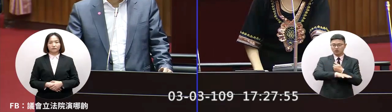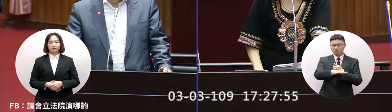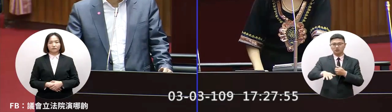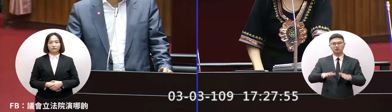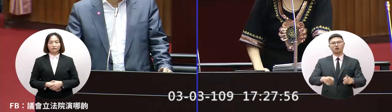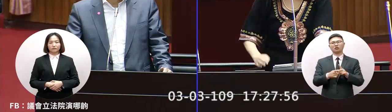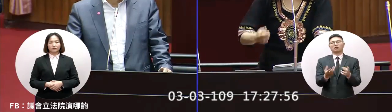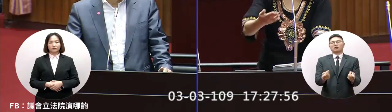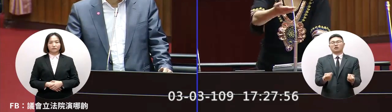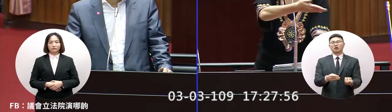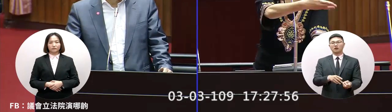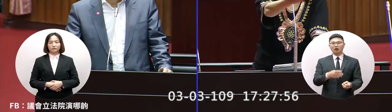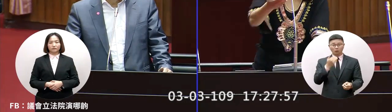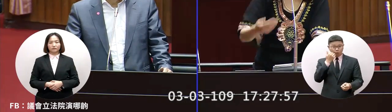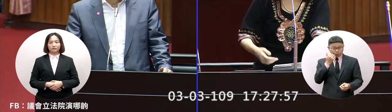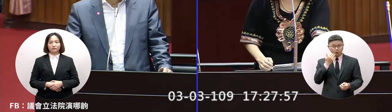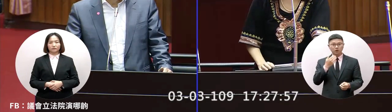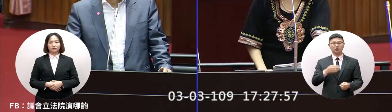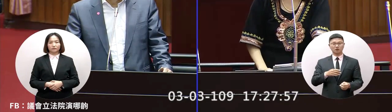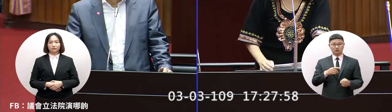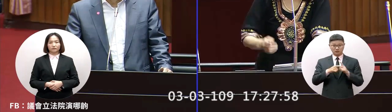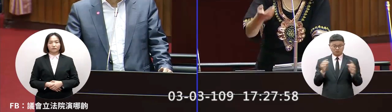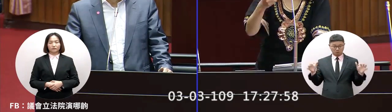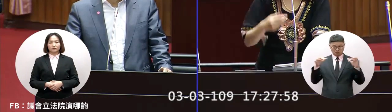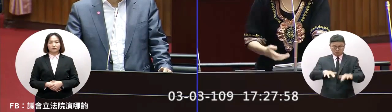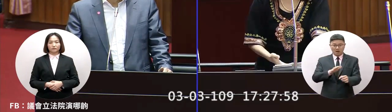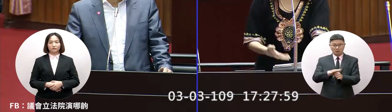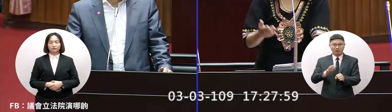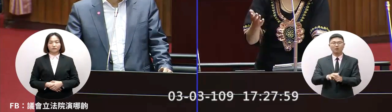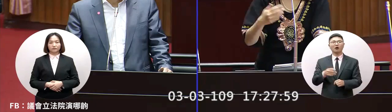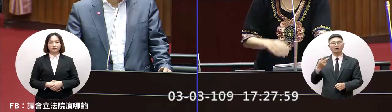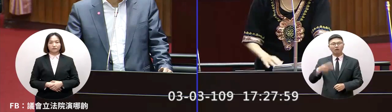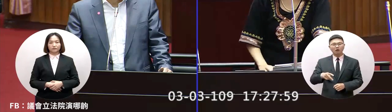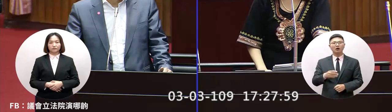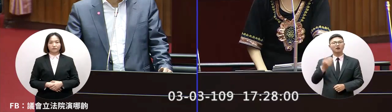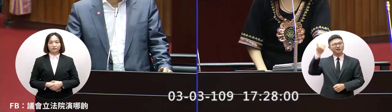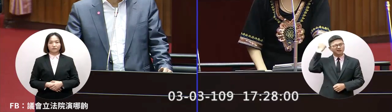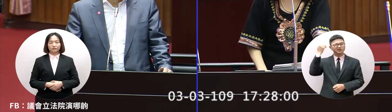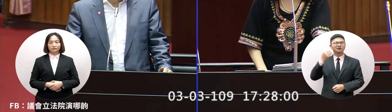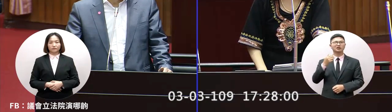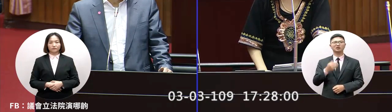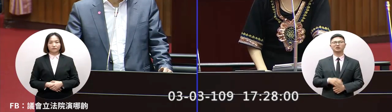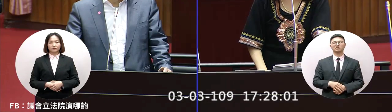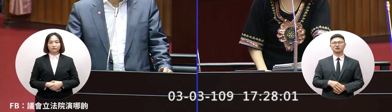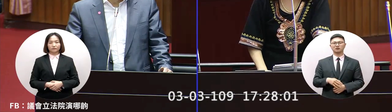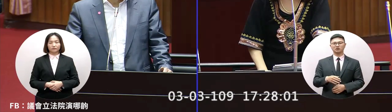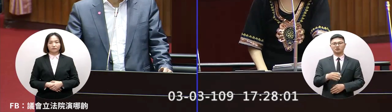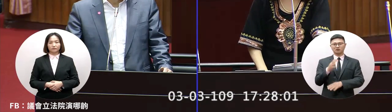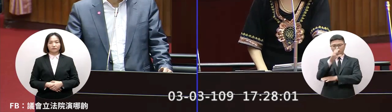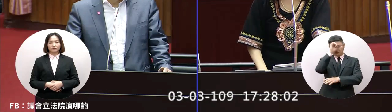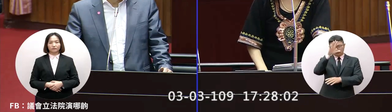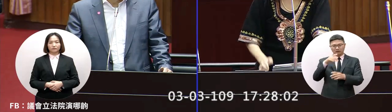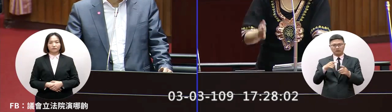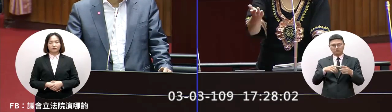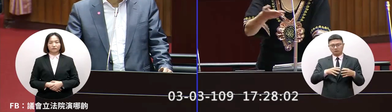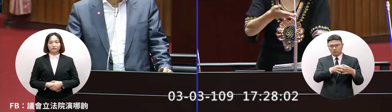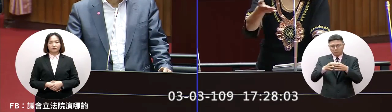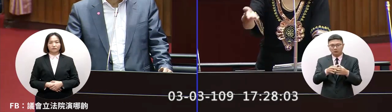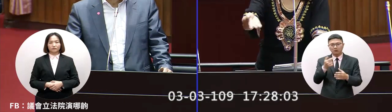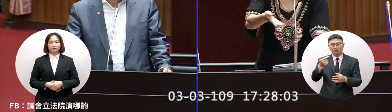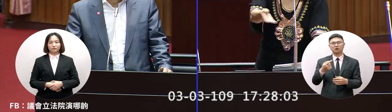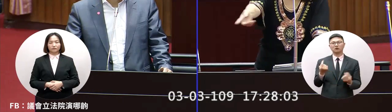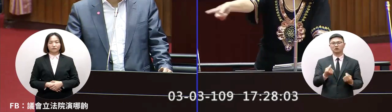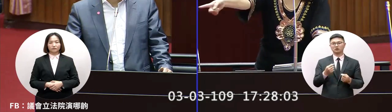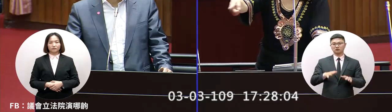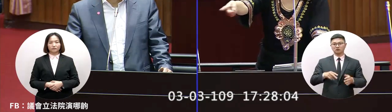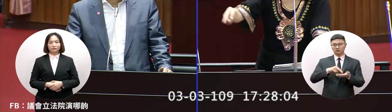荡荡的没人啊，但全部假动的时候，甚至于以前，现在我相信为了疫情啊，朝野都非常的团结哈，甚至于以前